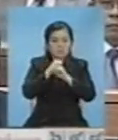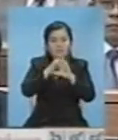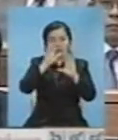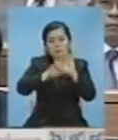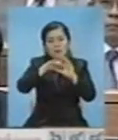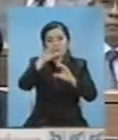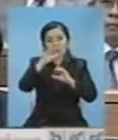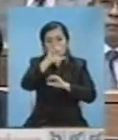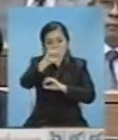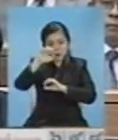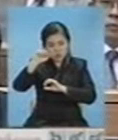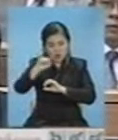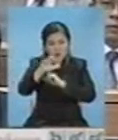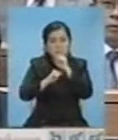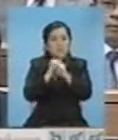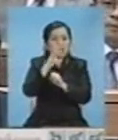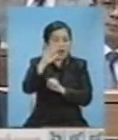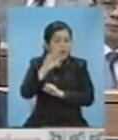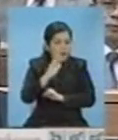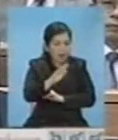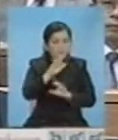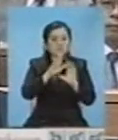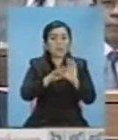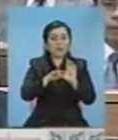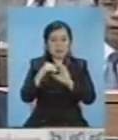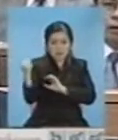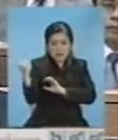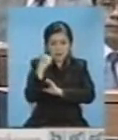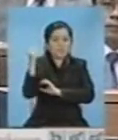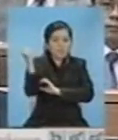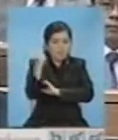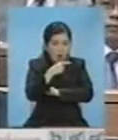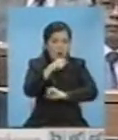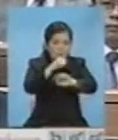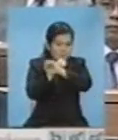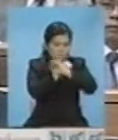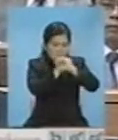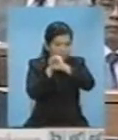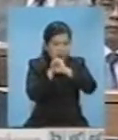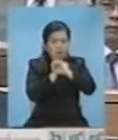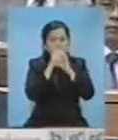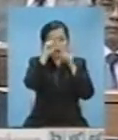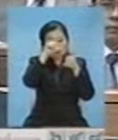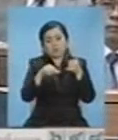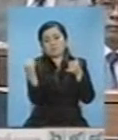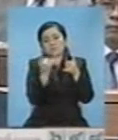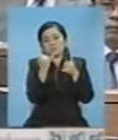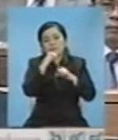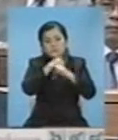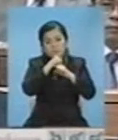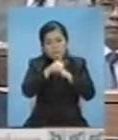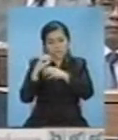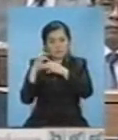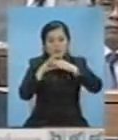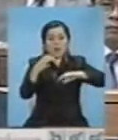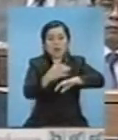องหรือเล่นการเมือง5ปีนี่คือการให้ยาแรงเพื่อสกัดวงจรอุบาทในระบบการเมื